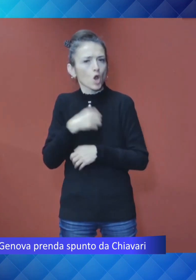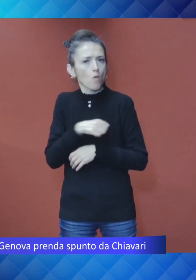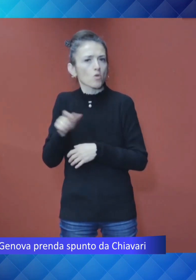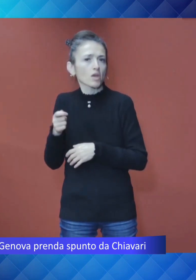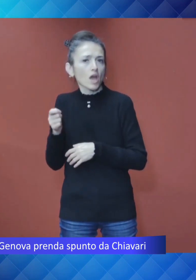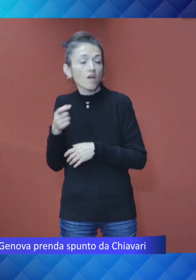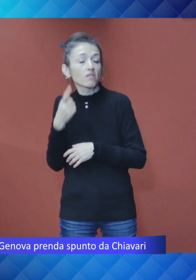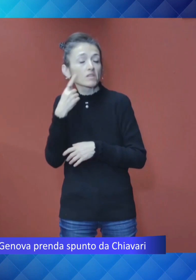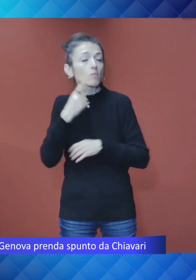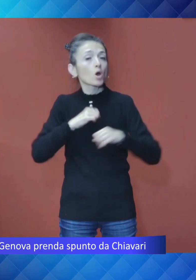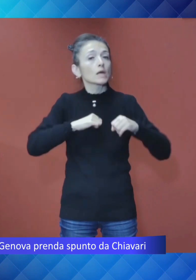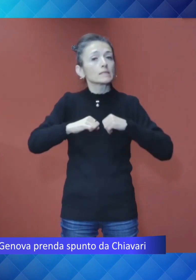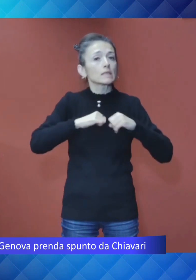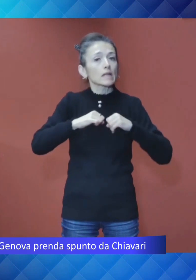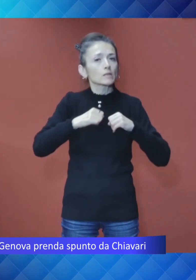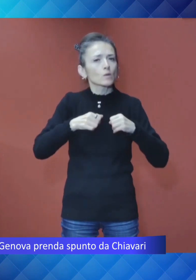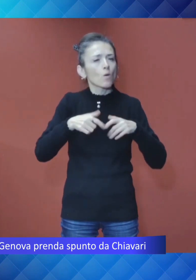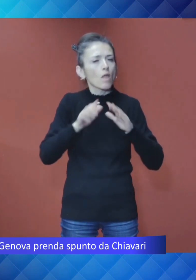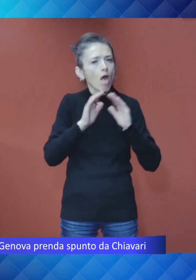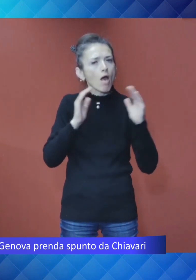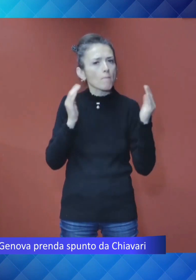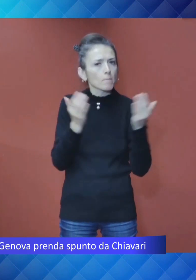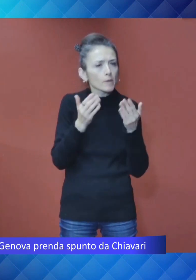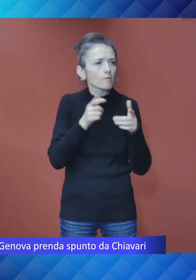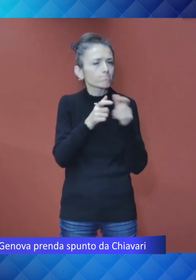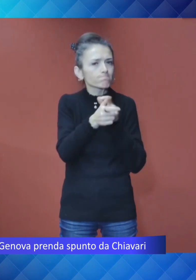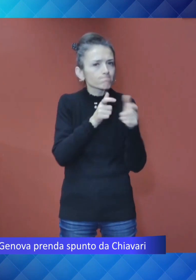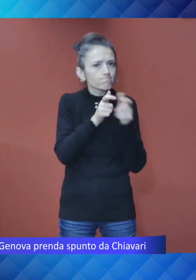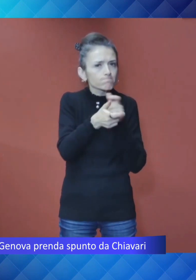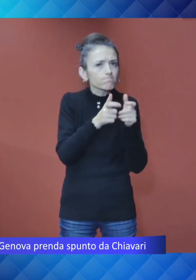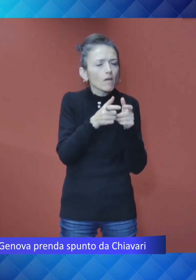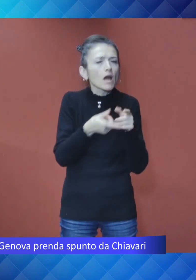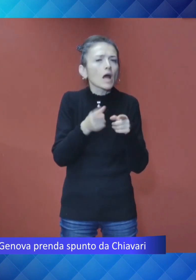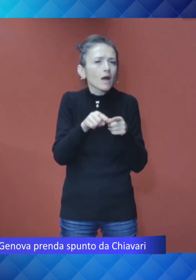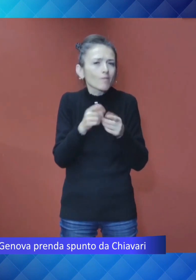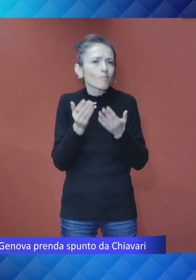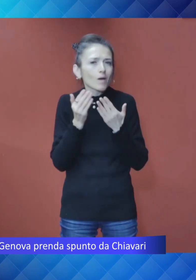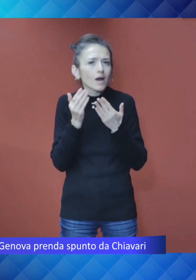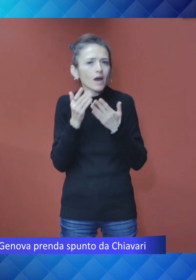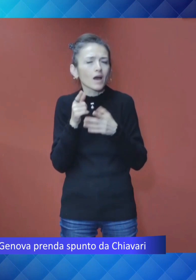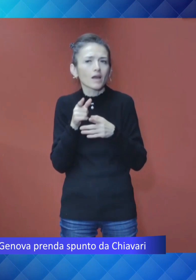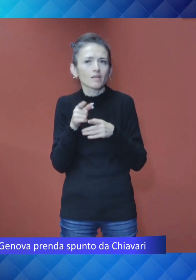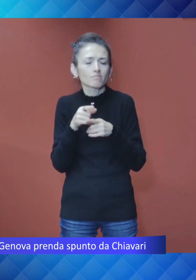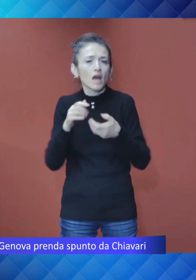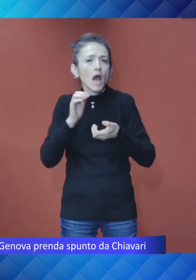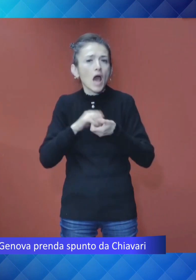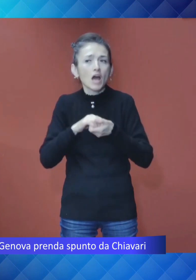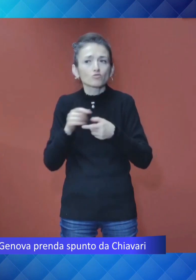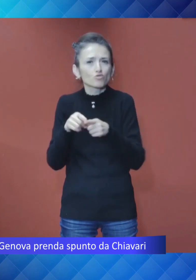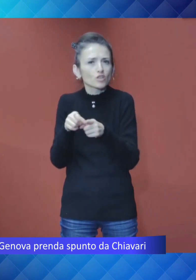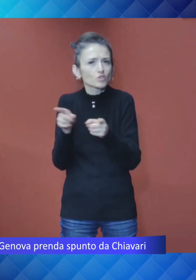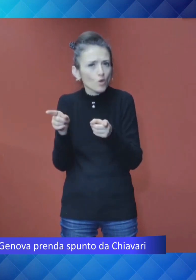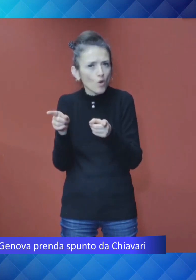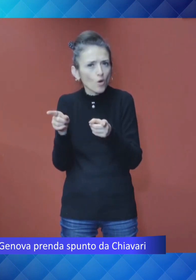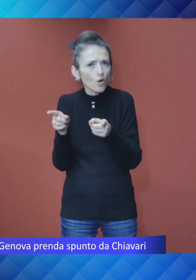ambiente. Naturalmente credo che possa essere utile anche coinvolgere le associazioni che riuniscono